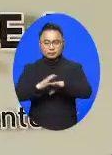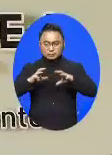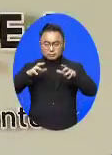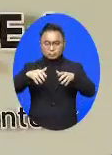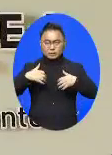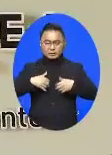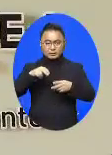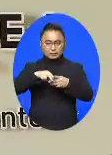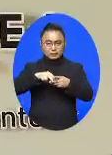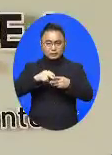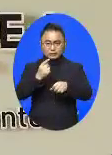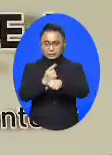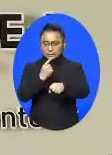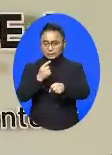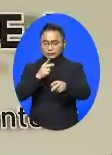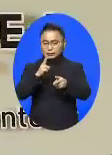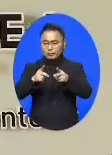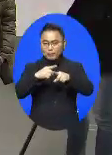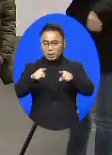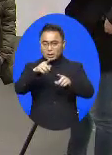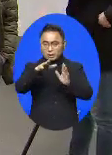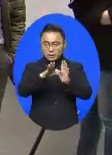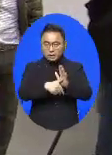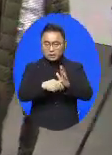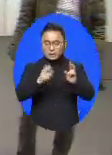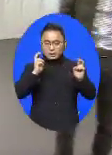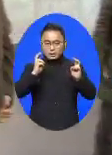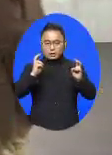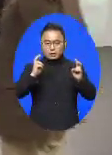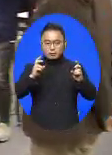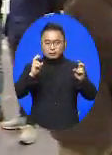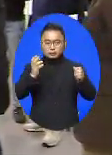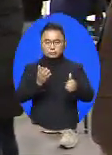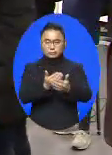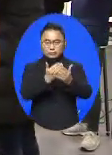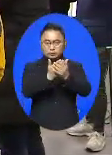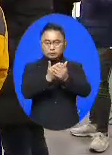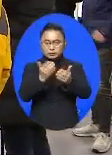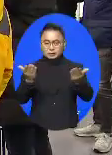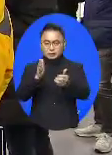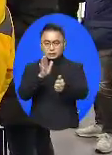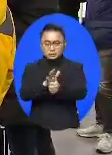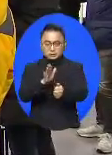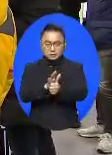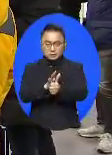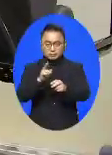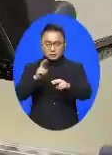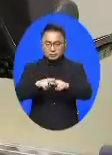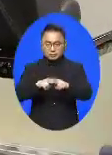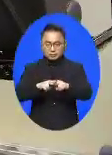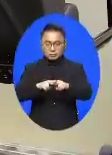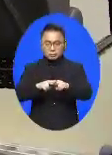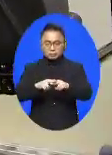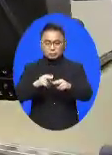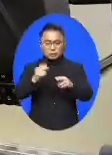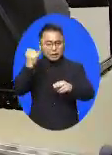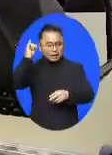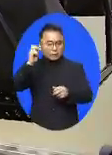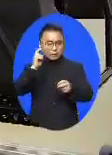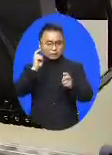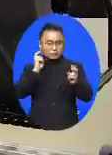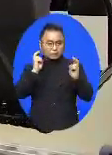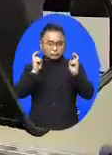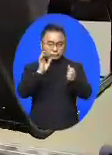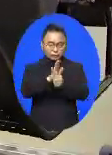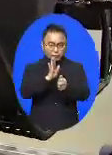대전 글로벌 게임센터가 지난해 사업평가에서 기업 성장 지원과 일자리 창출, 인큐베이팅 운영, 창업 지원